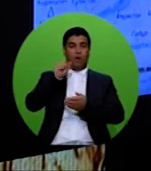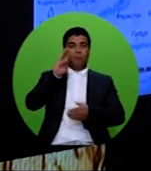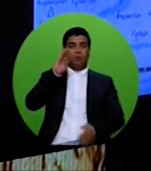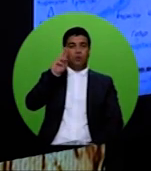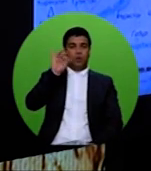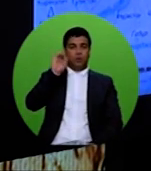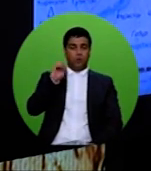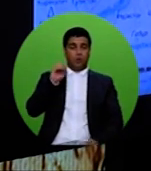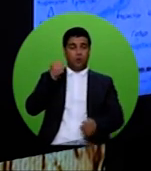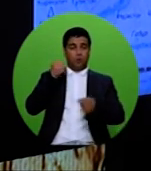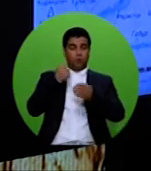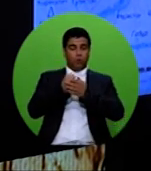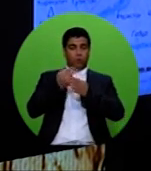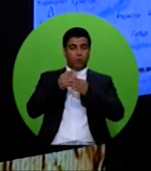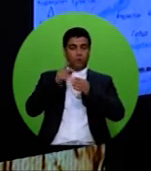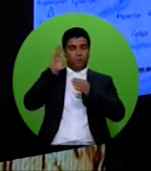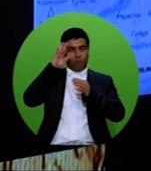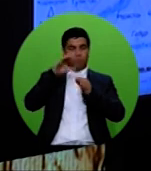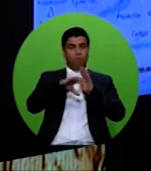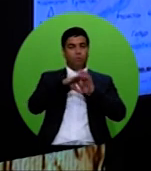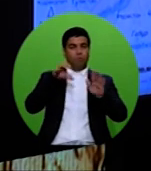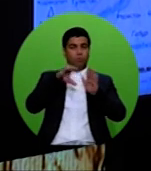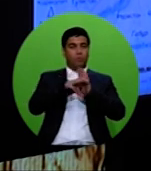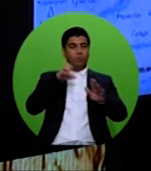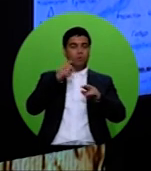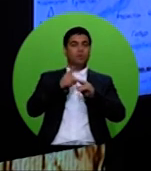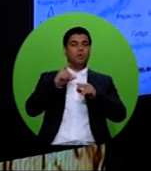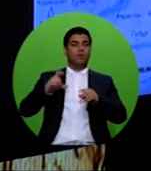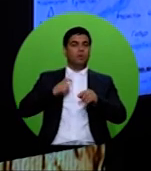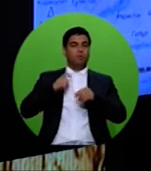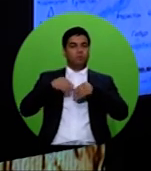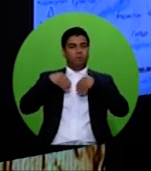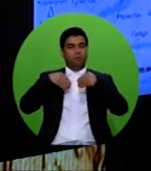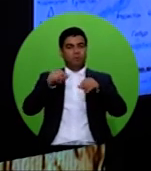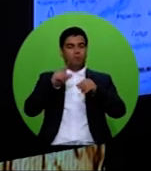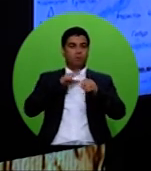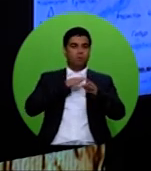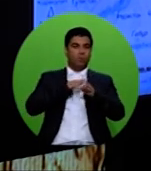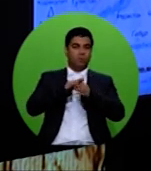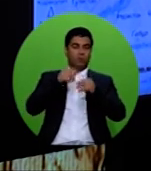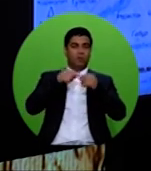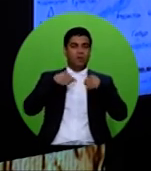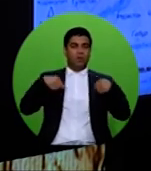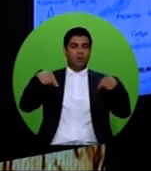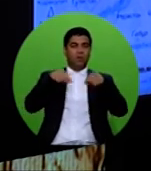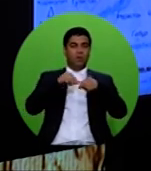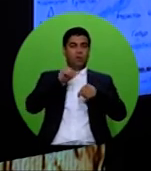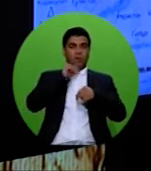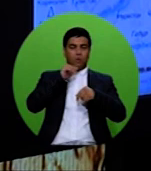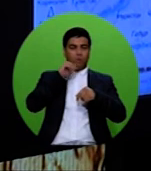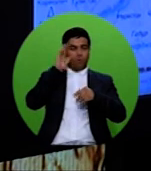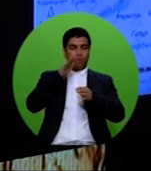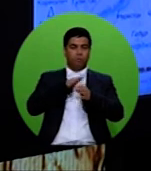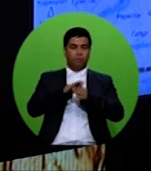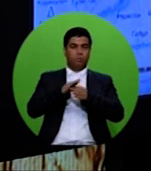Амударья. И оттуда выкачивают воду насосами вверх, чтобы пополнить территорию Кашкадарьи